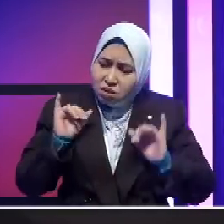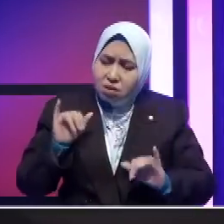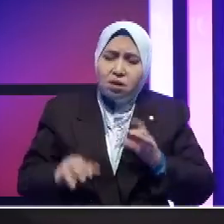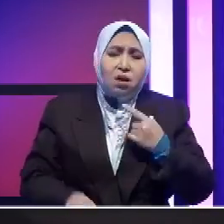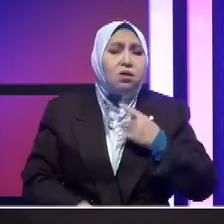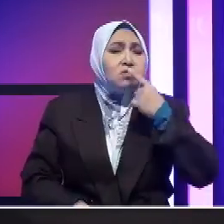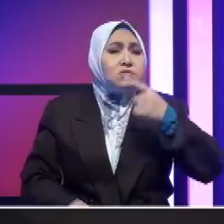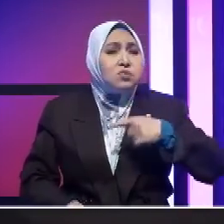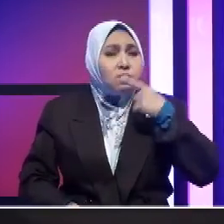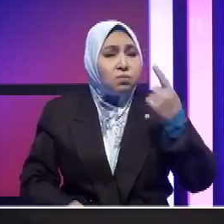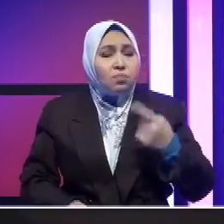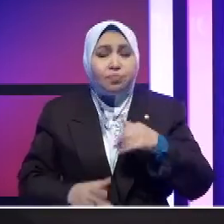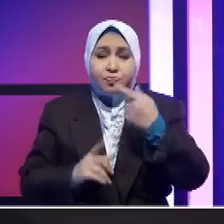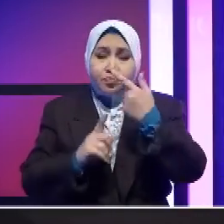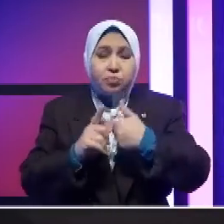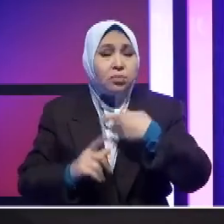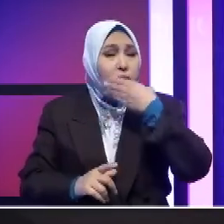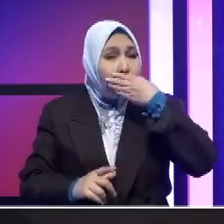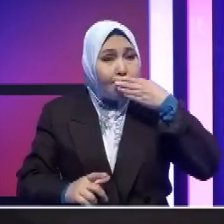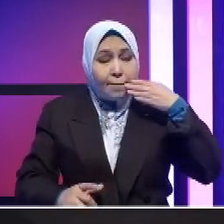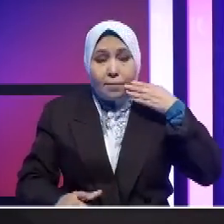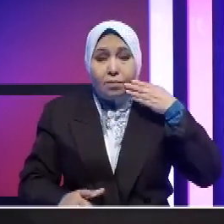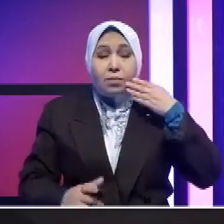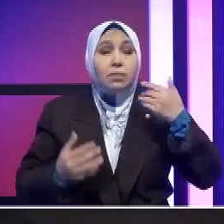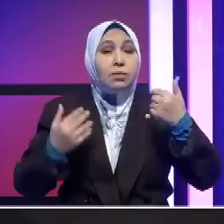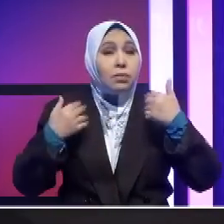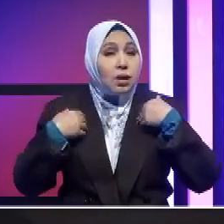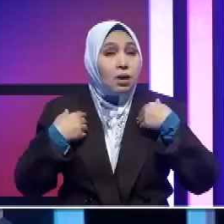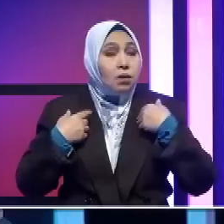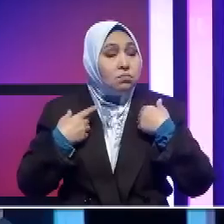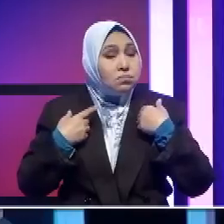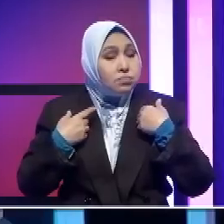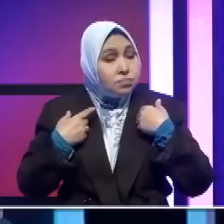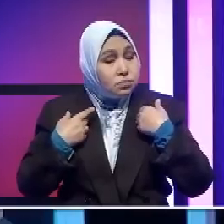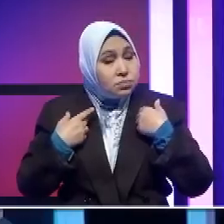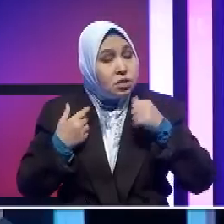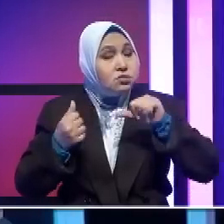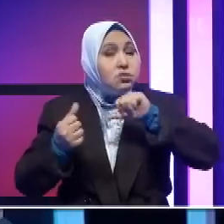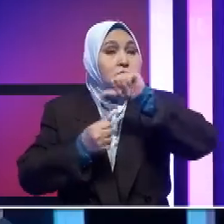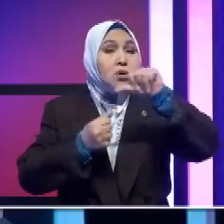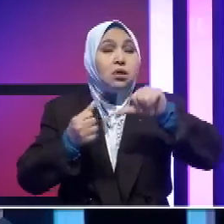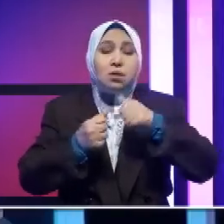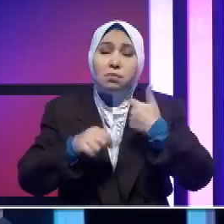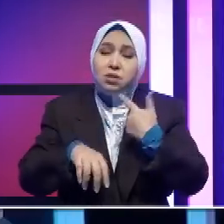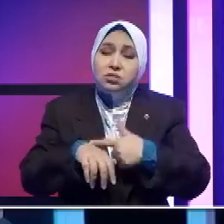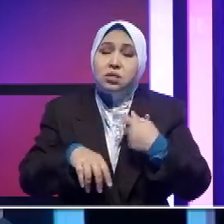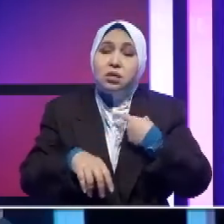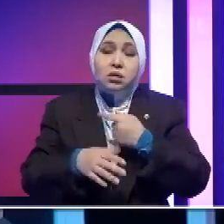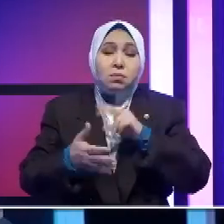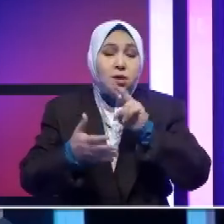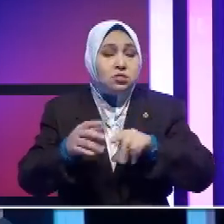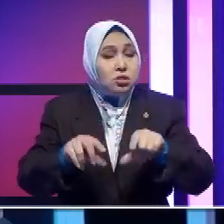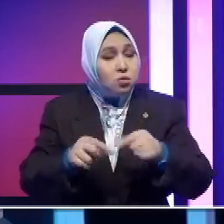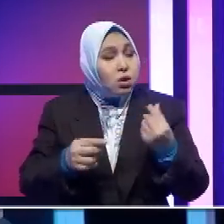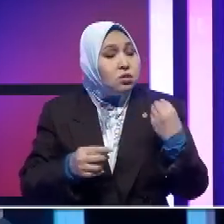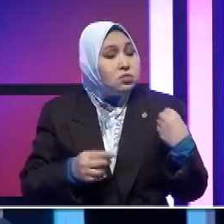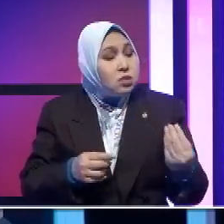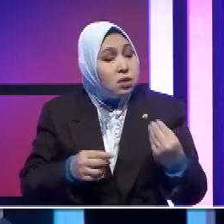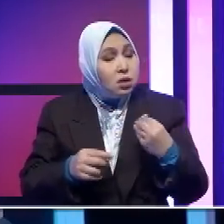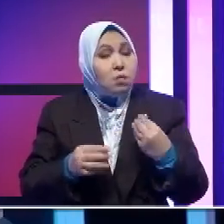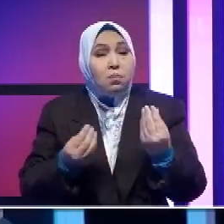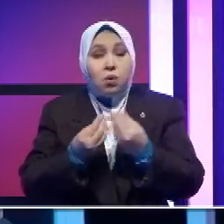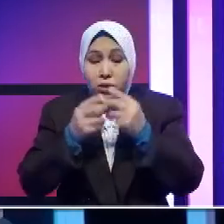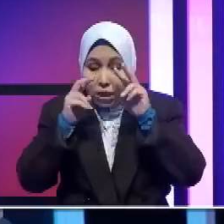sebut tentang bulan Ramadan ni, dia ada, kita kata situasi dia lah. Ada ketika kita baca Quran sikit lebih kepada